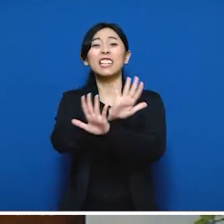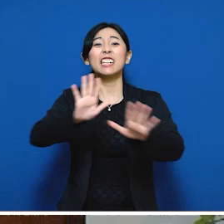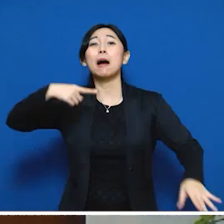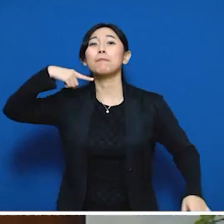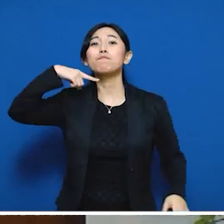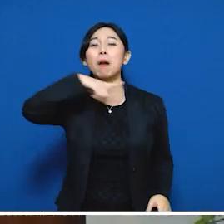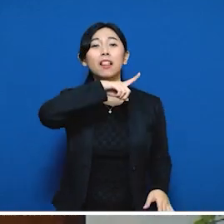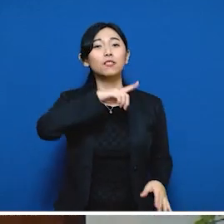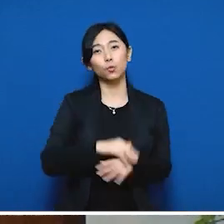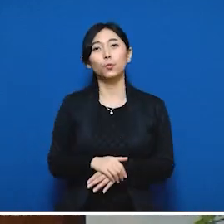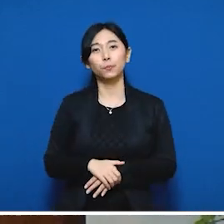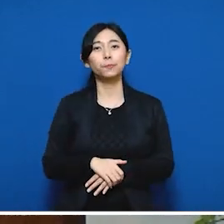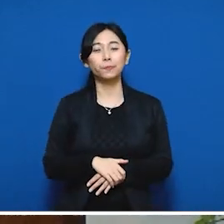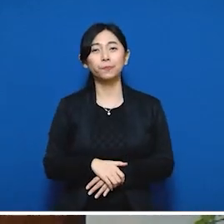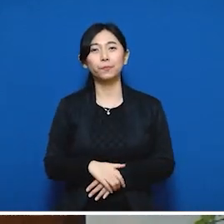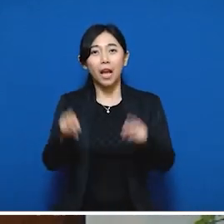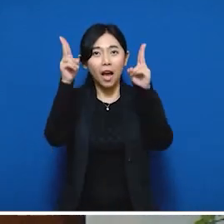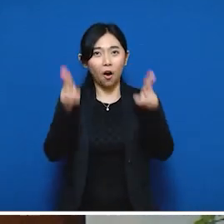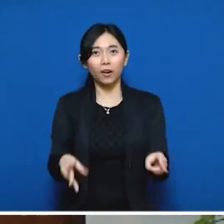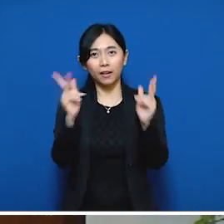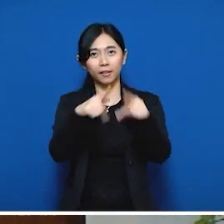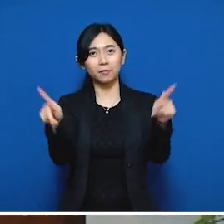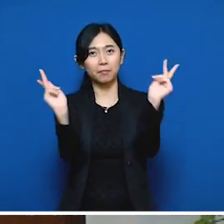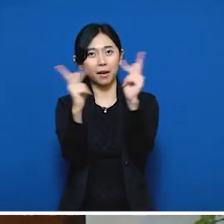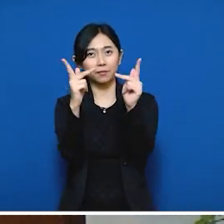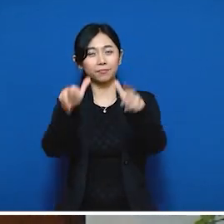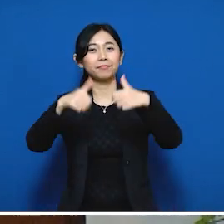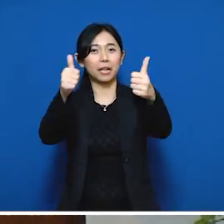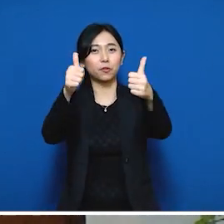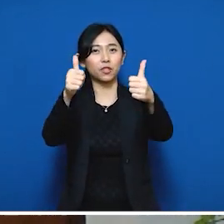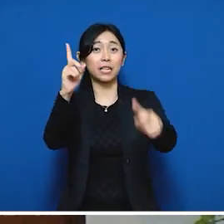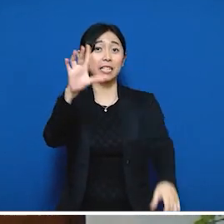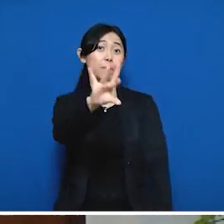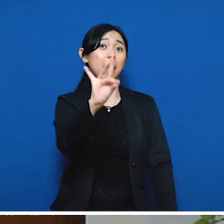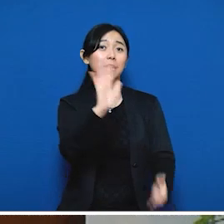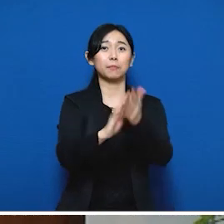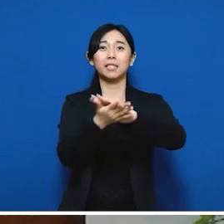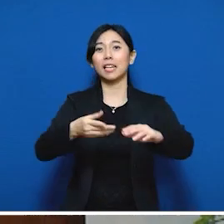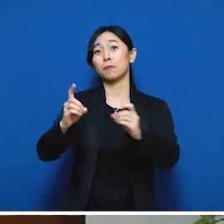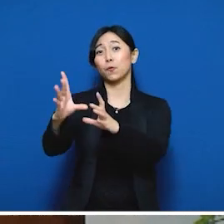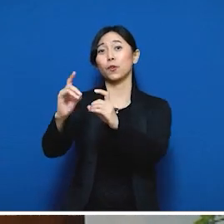celah, orang yang sempurna untuk dipanggil menjadi murid.